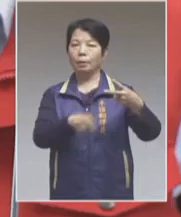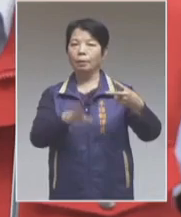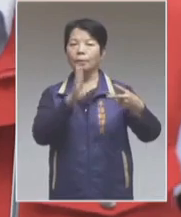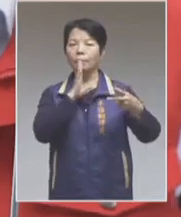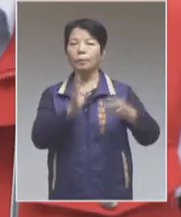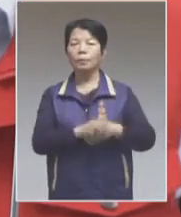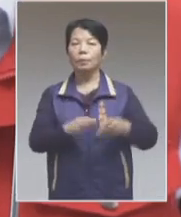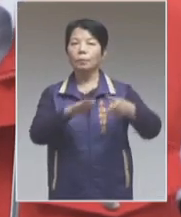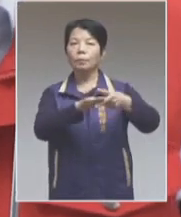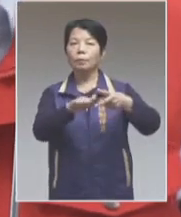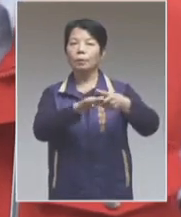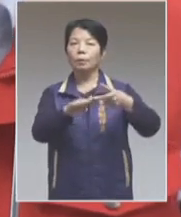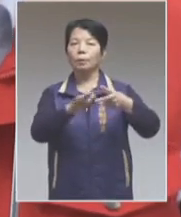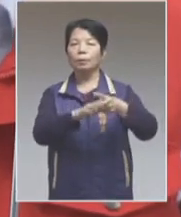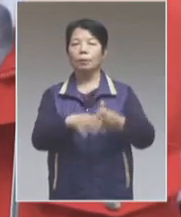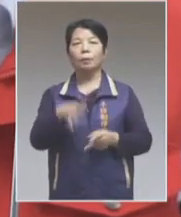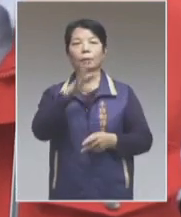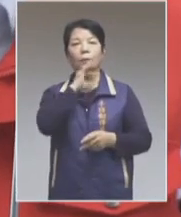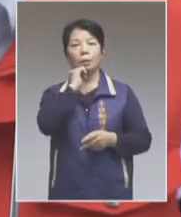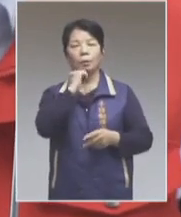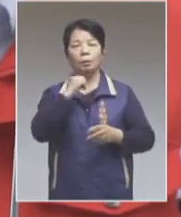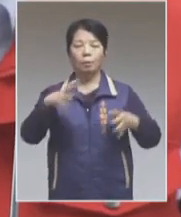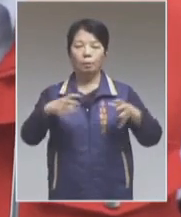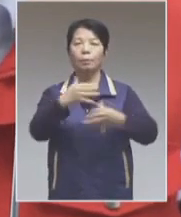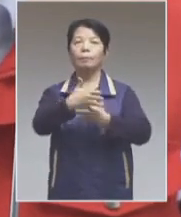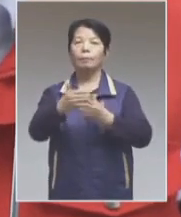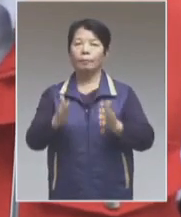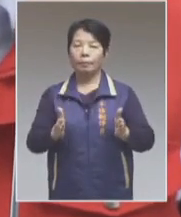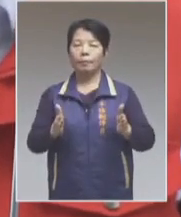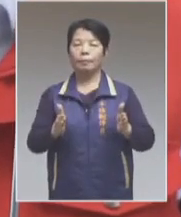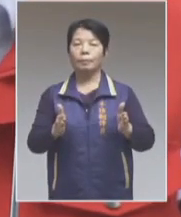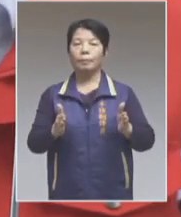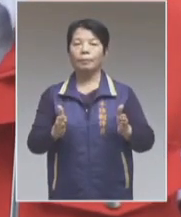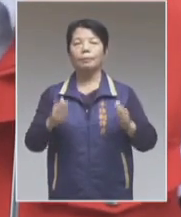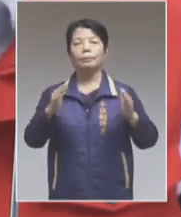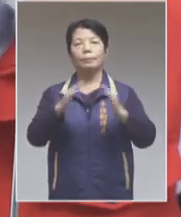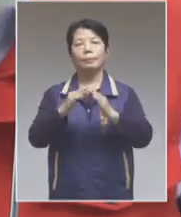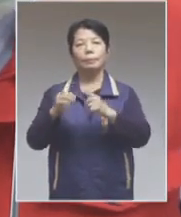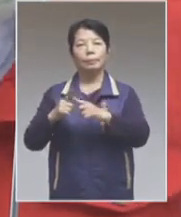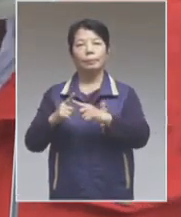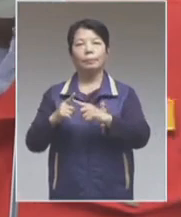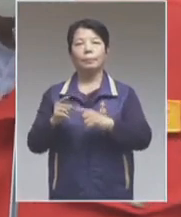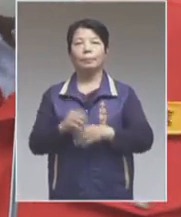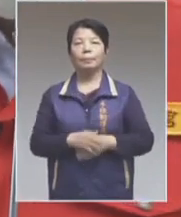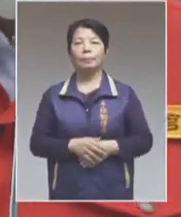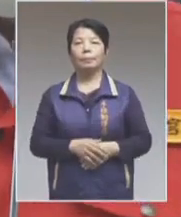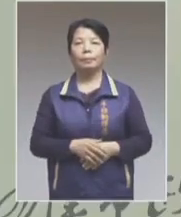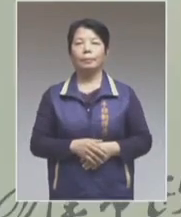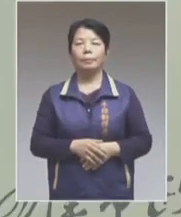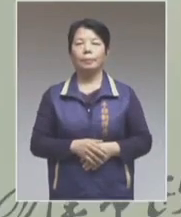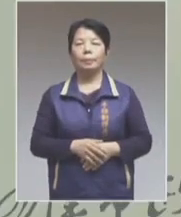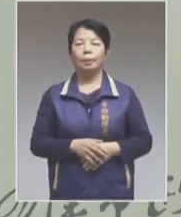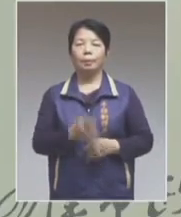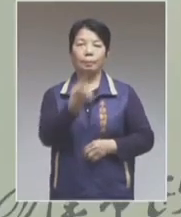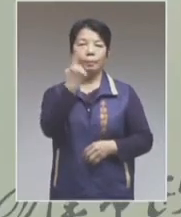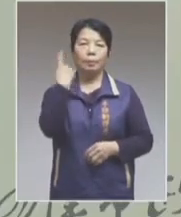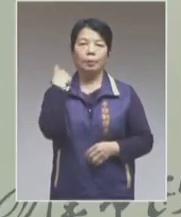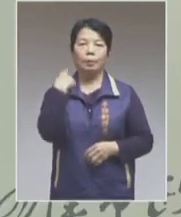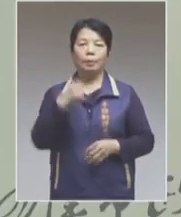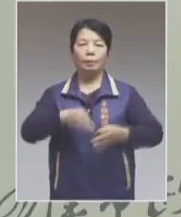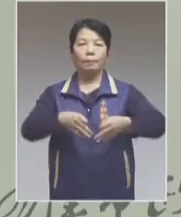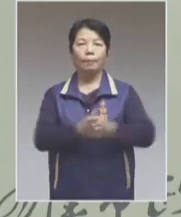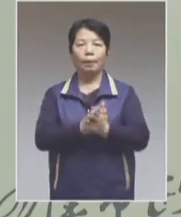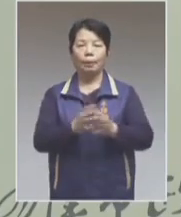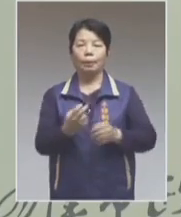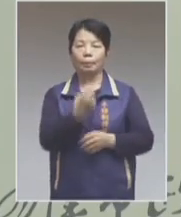的同龄同班的这个家人、哦，那我们在昨天立刻裁